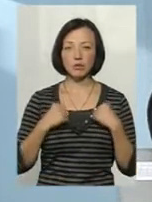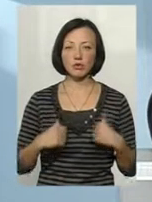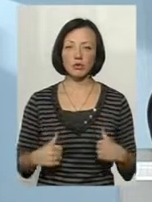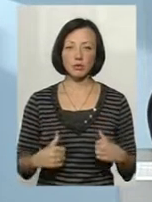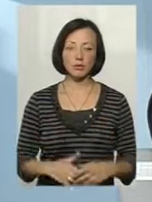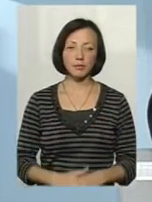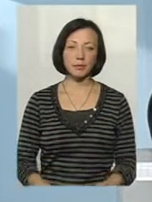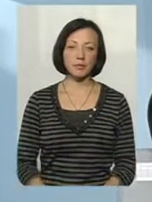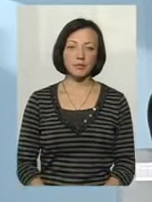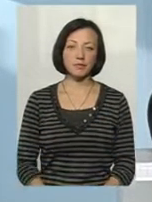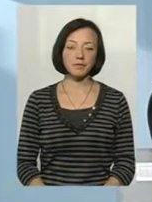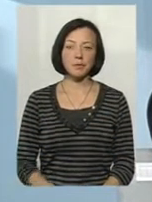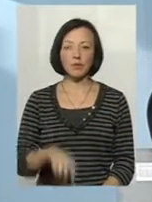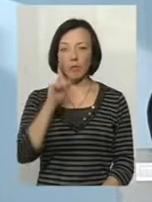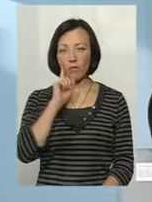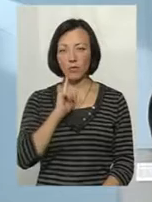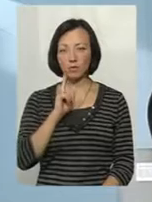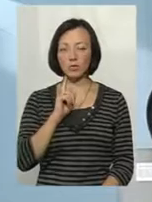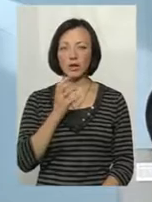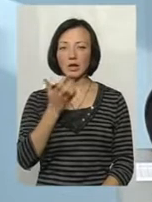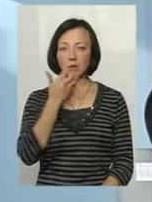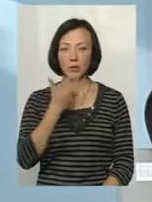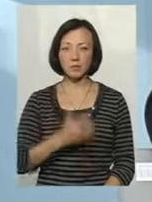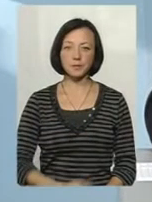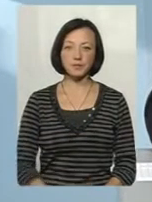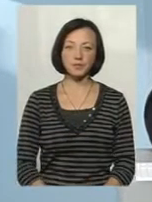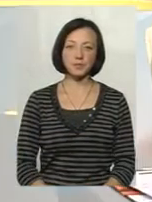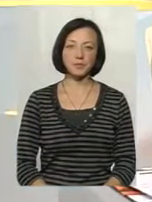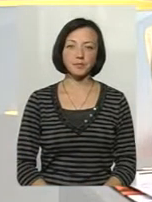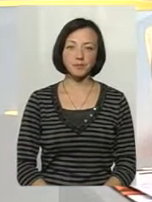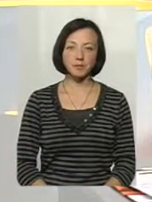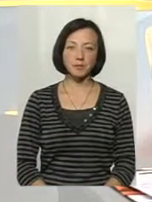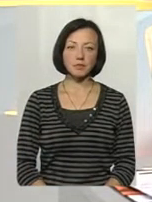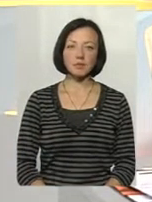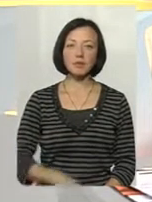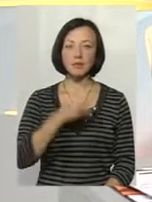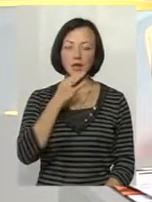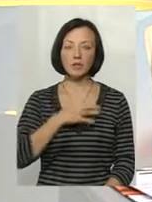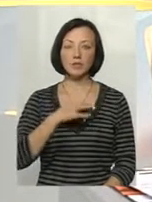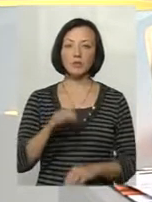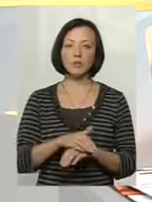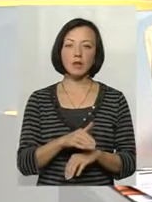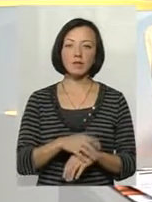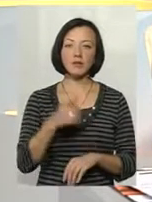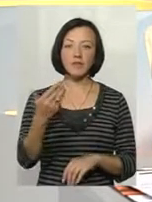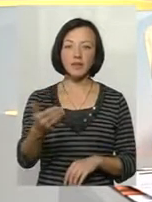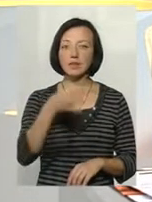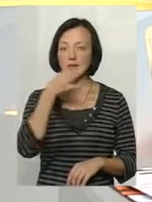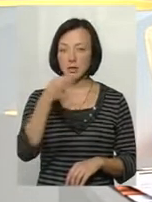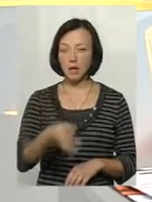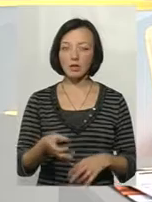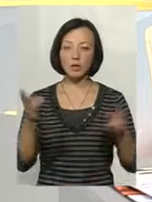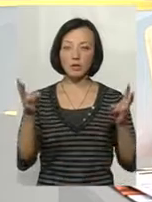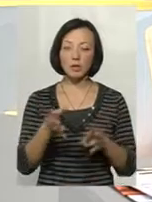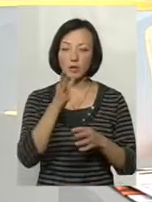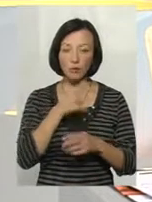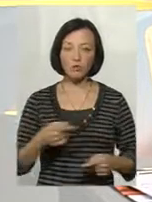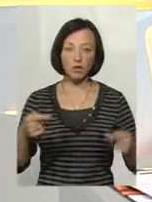сказати, насолоджуватися комфортом і теплом. Скажіть, будь ласка, ви зазначили, необхідно вчасно і